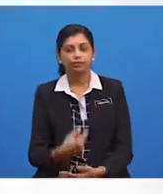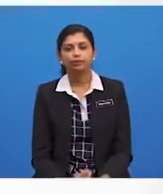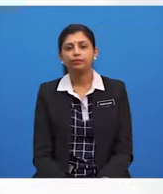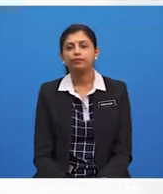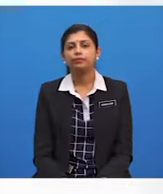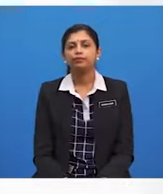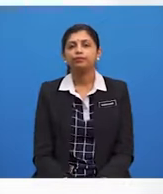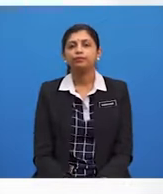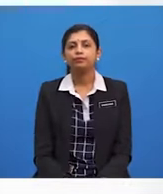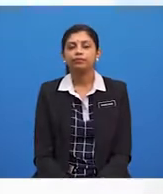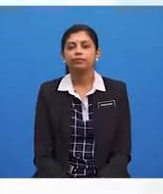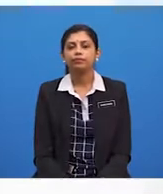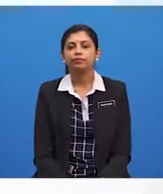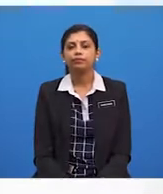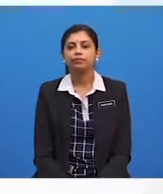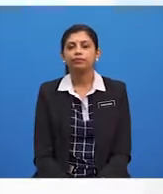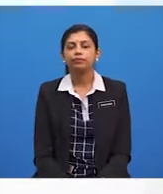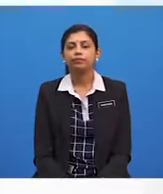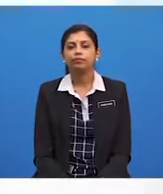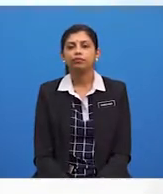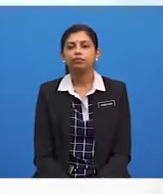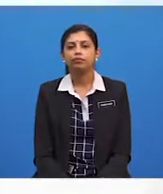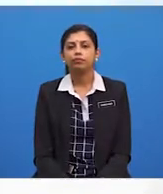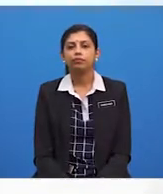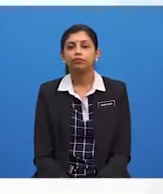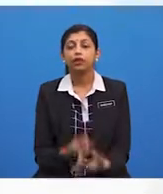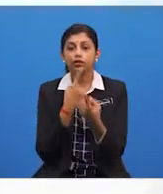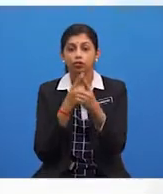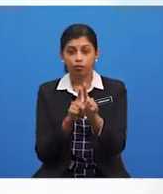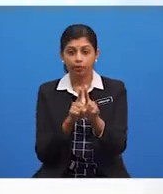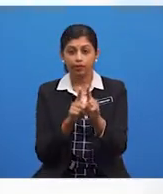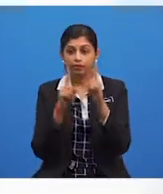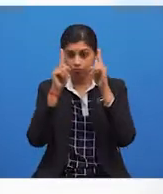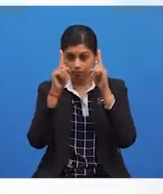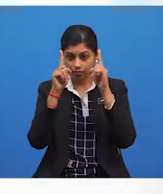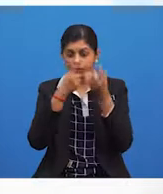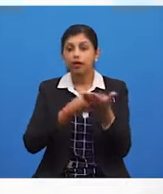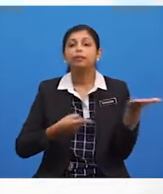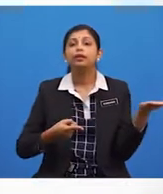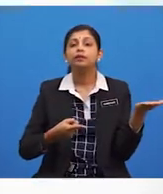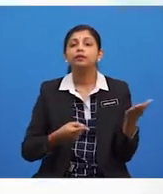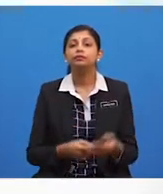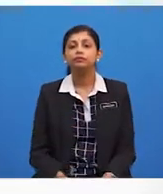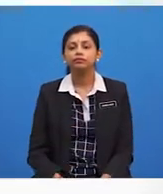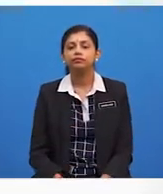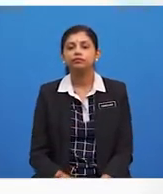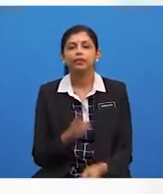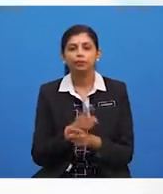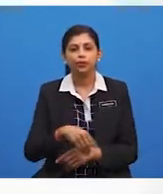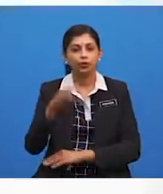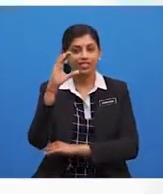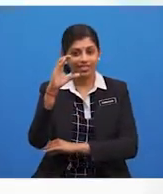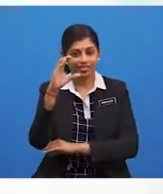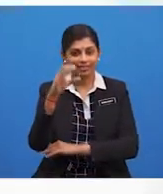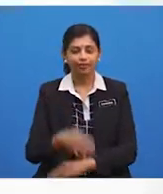Baiklah, mari kita semak jawapan kepada soalan ini. Ya, jawapan yang betul ialah